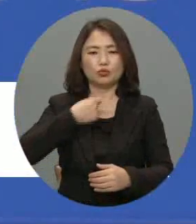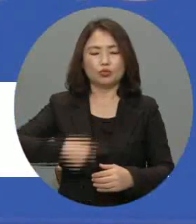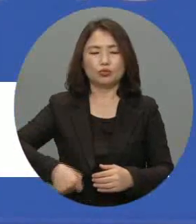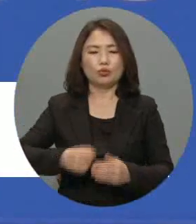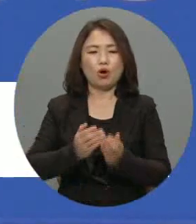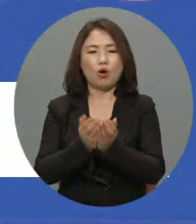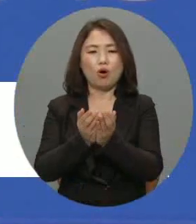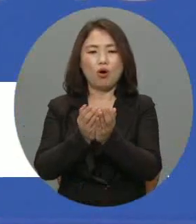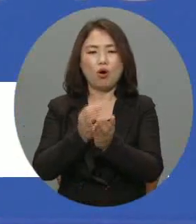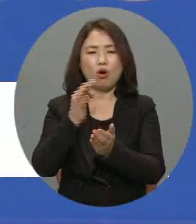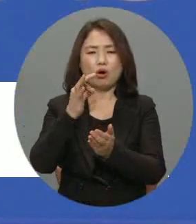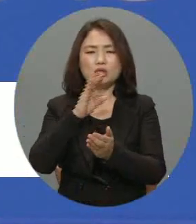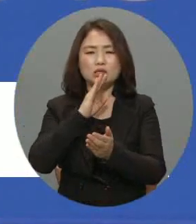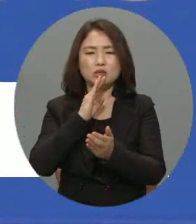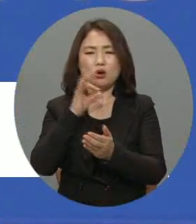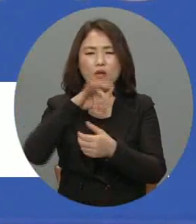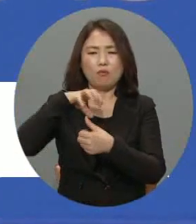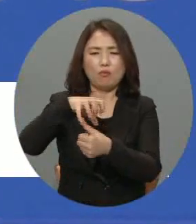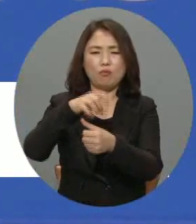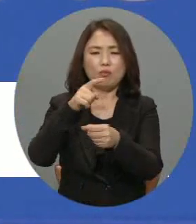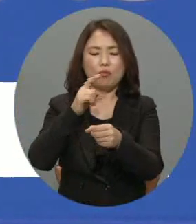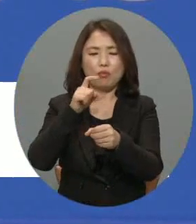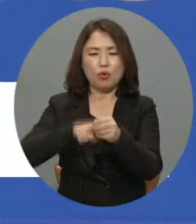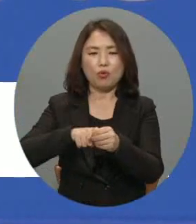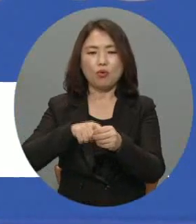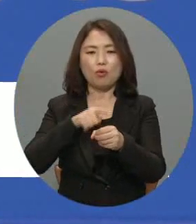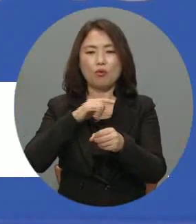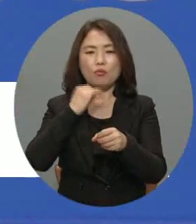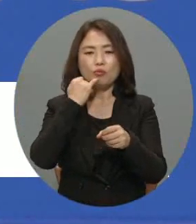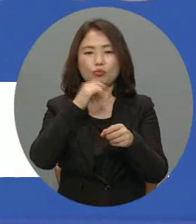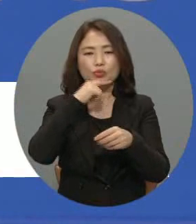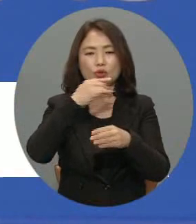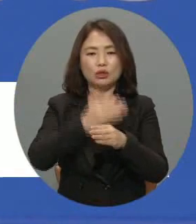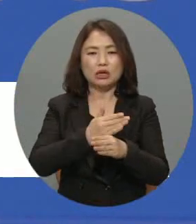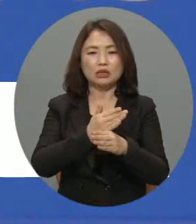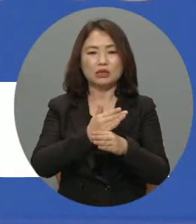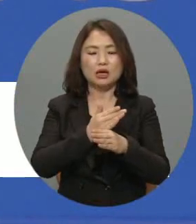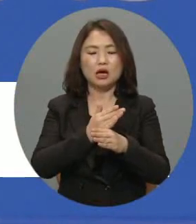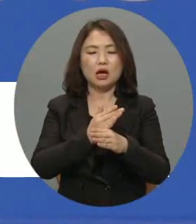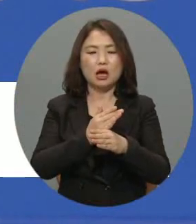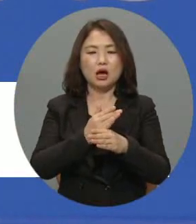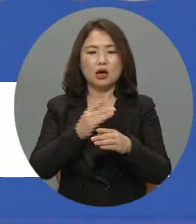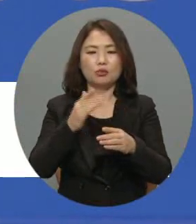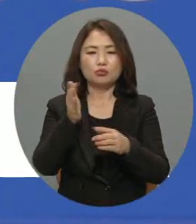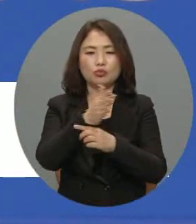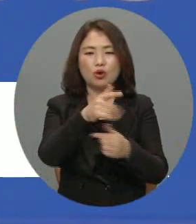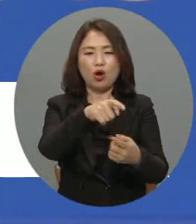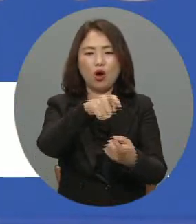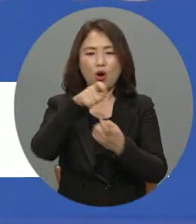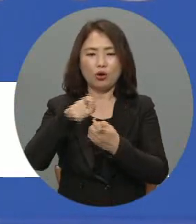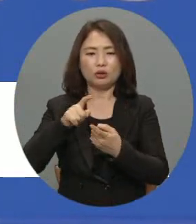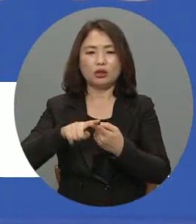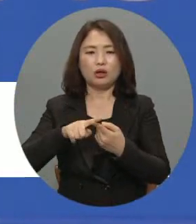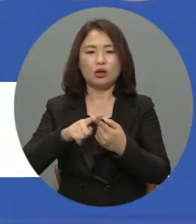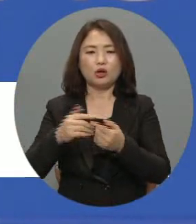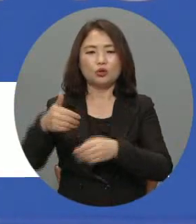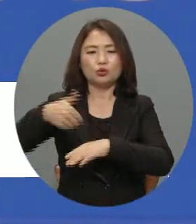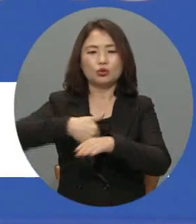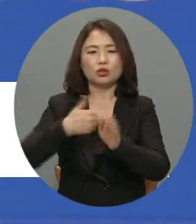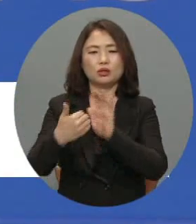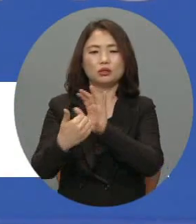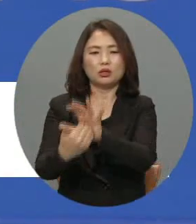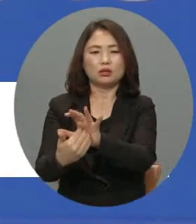실효적 제재를 위해 북한 수역 2호 어획물에 대한 수입 제재 조치를 실시하고